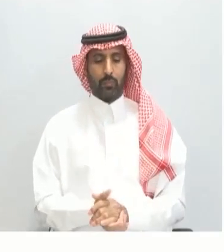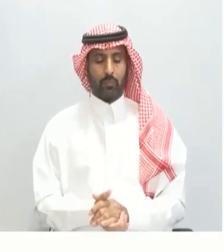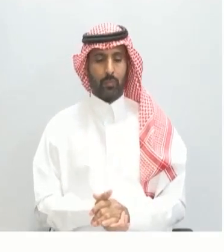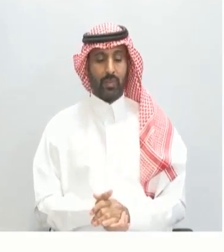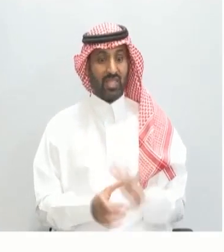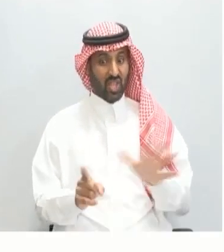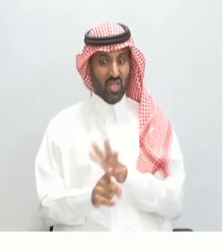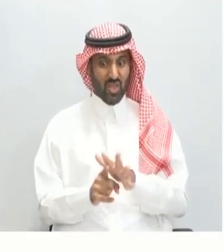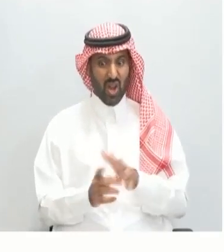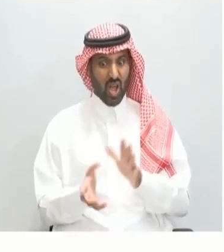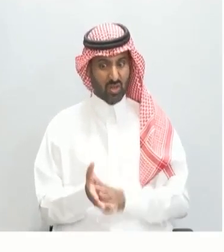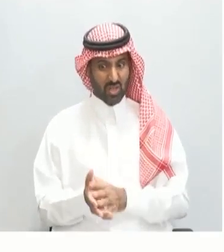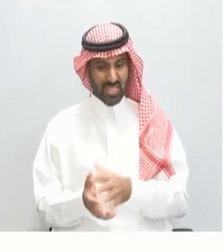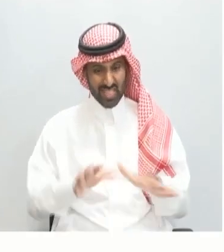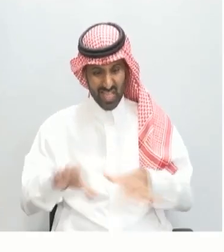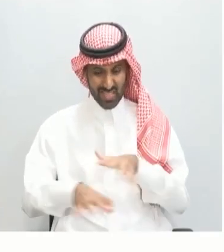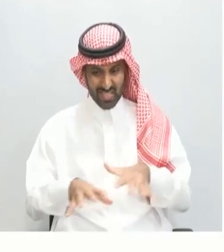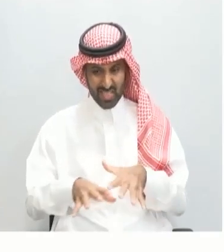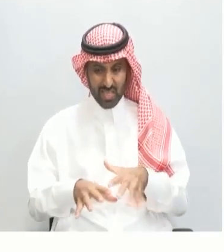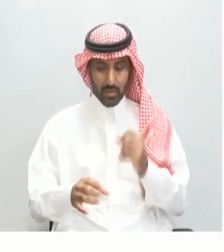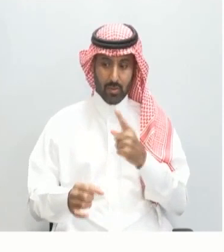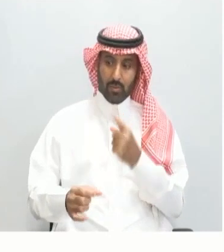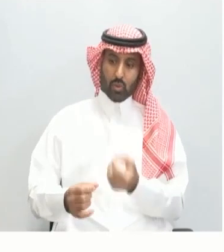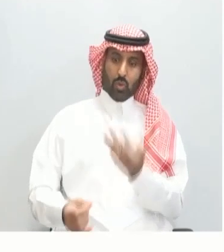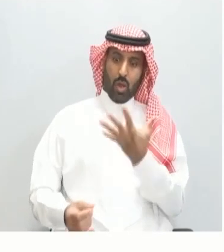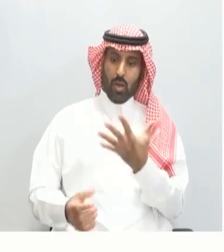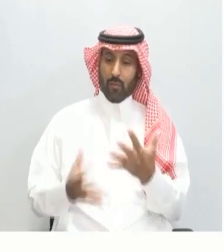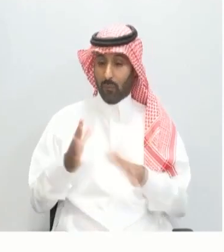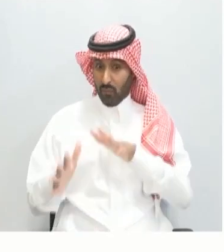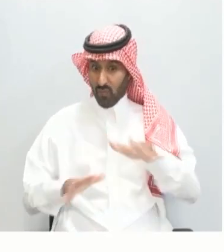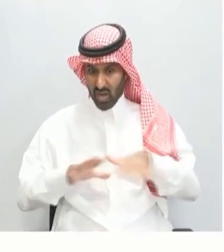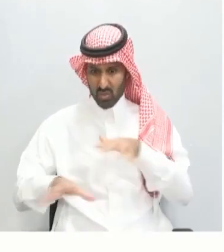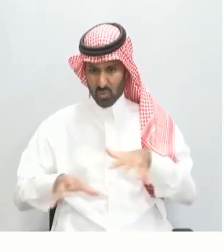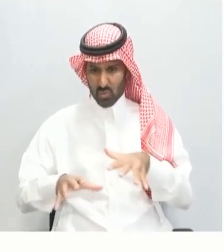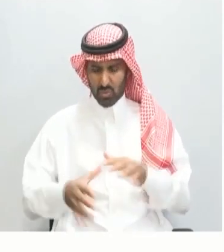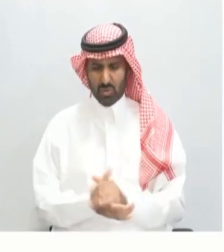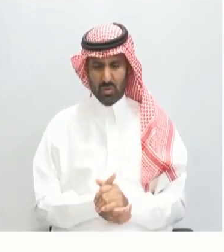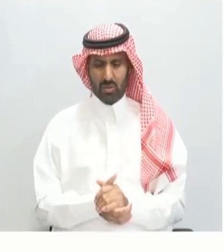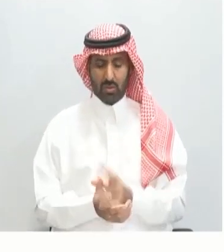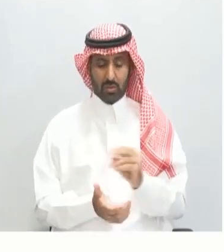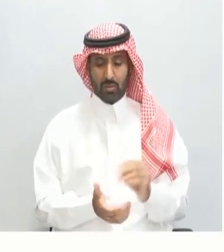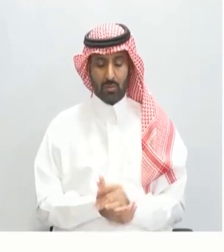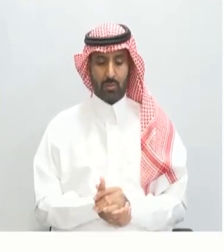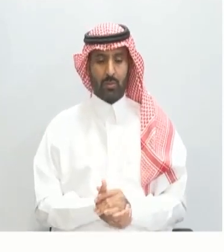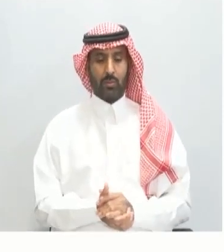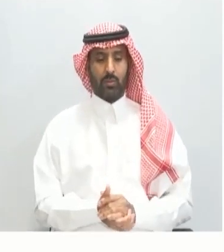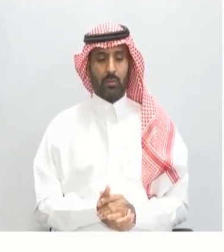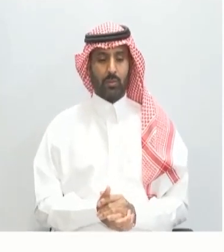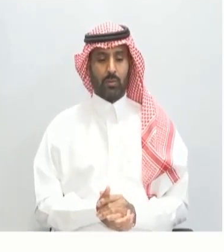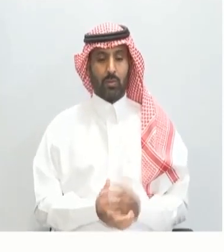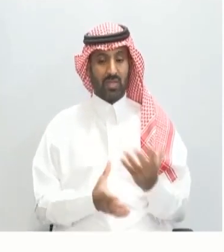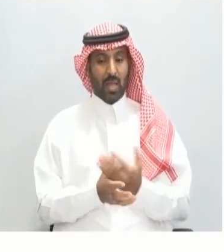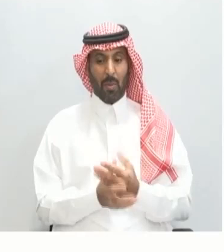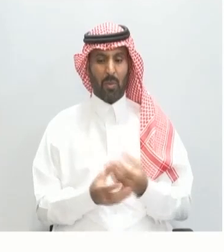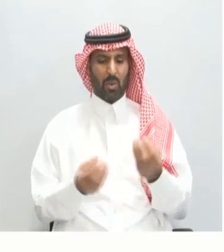تاثيرها وخطوره الزلازل لانها تكون بصوره مفاجئه وهذا ما ينتج عنه الكثير